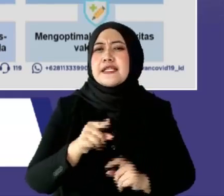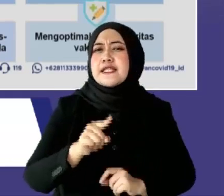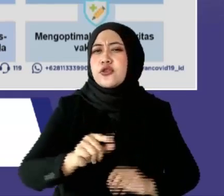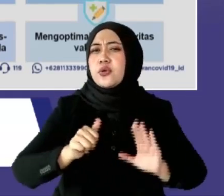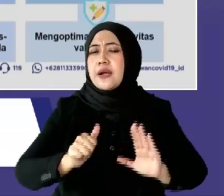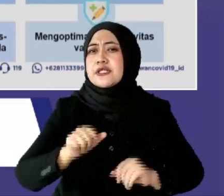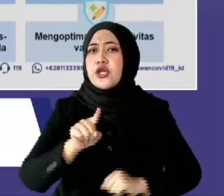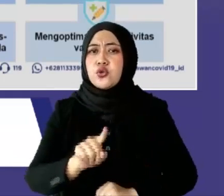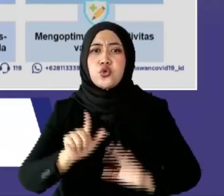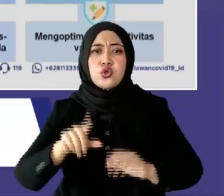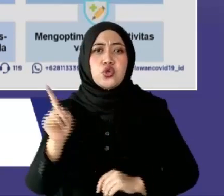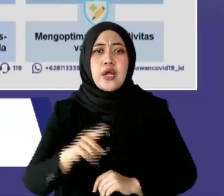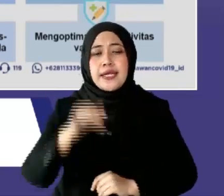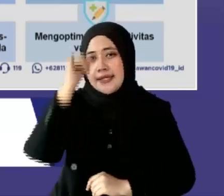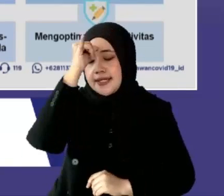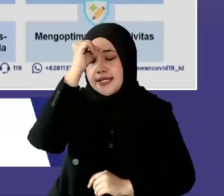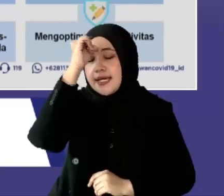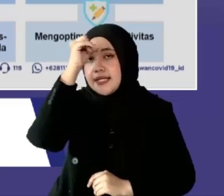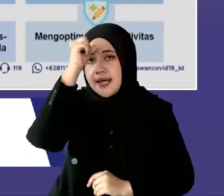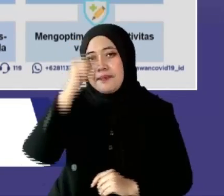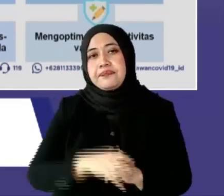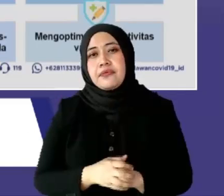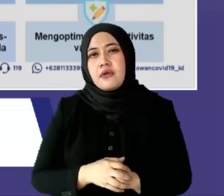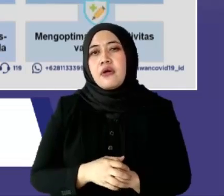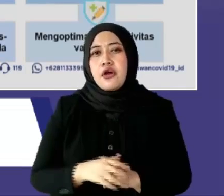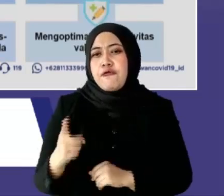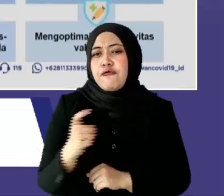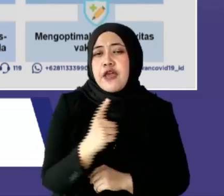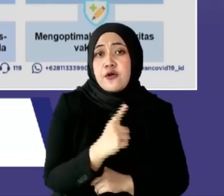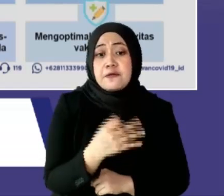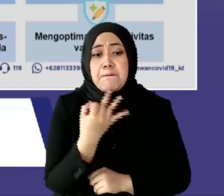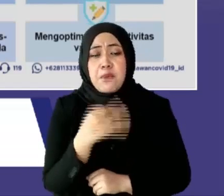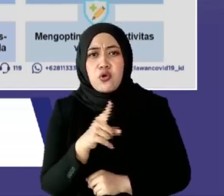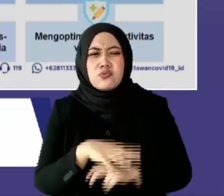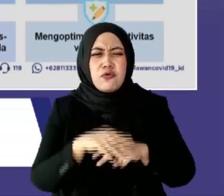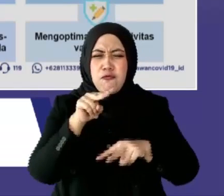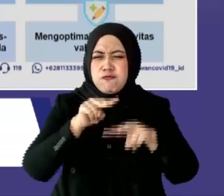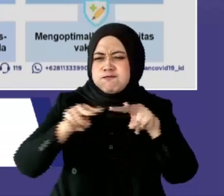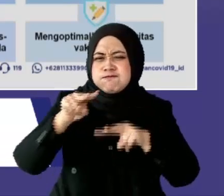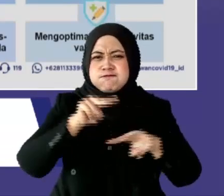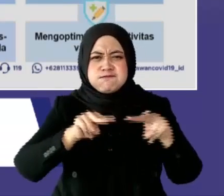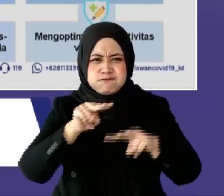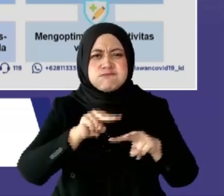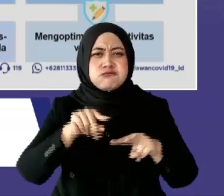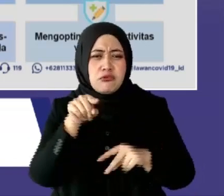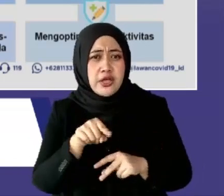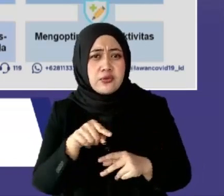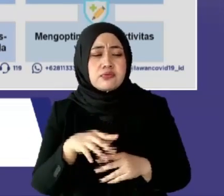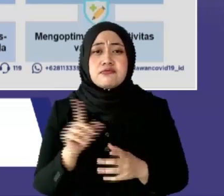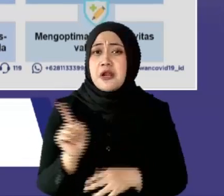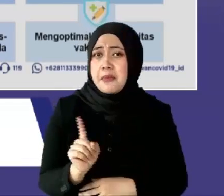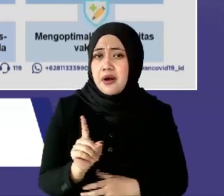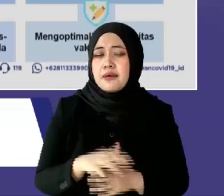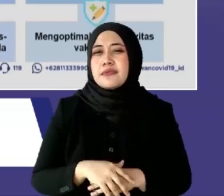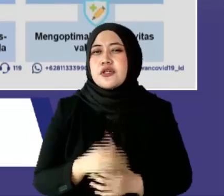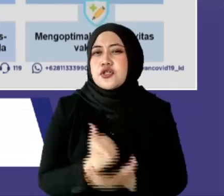B1617 dari India. Varian yang menjadi perhatian atau varian of concern adalah